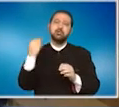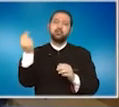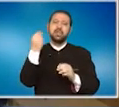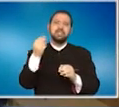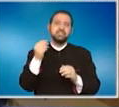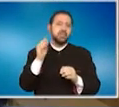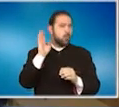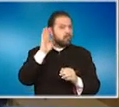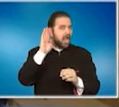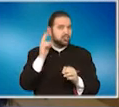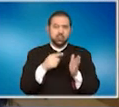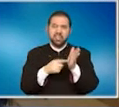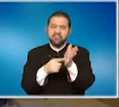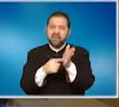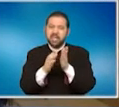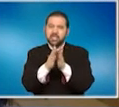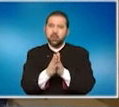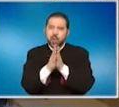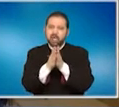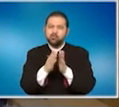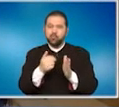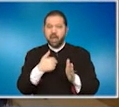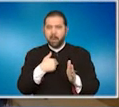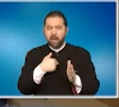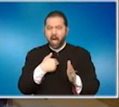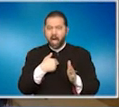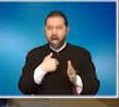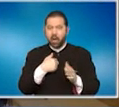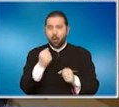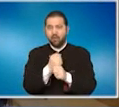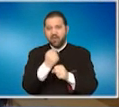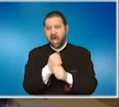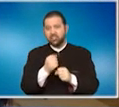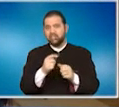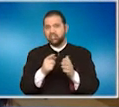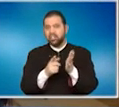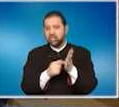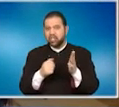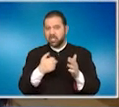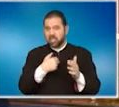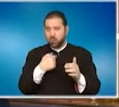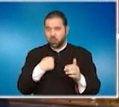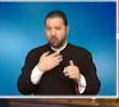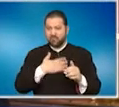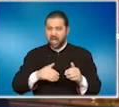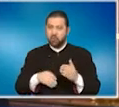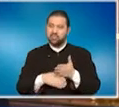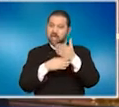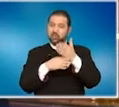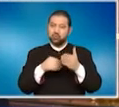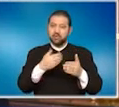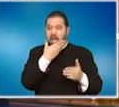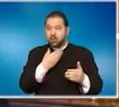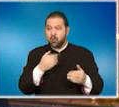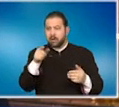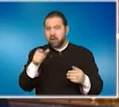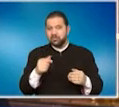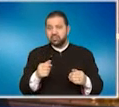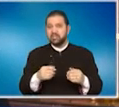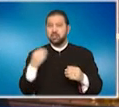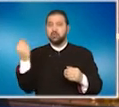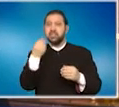m-a ascultat, îi cer ceva extraordinar. Oare Dumnezeu împlini? Eu vreau să-L ajut pe omul acesta. Oare Dumnezeu m-a ascultat pe